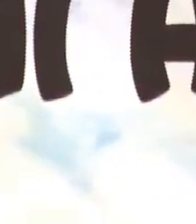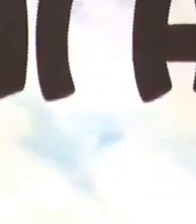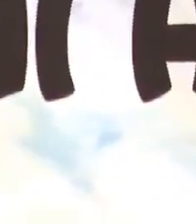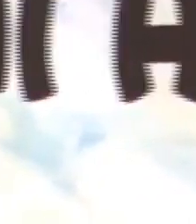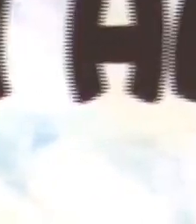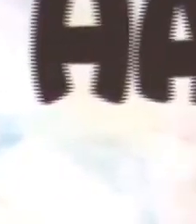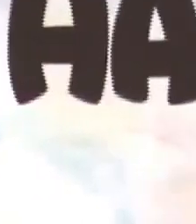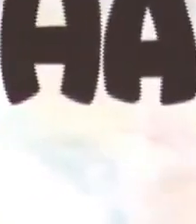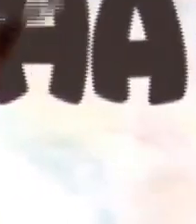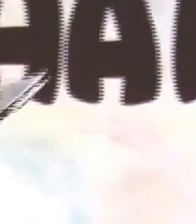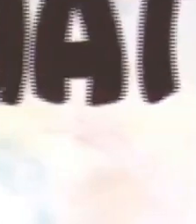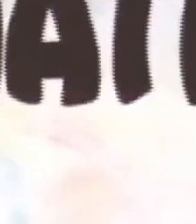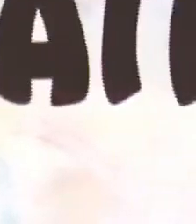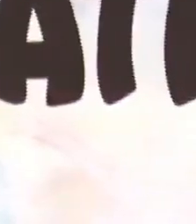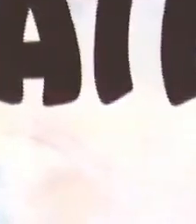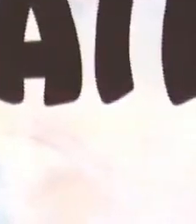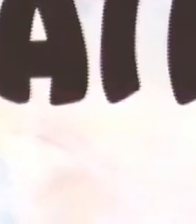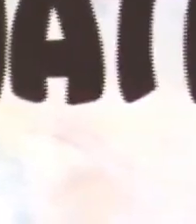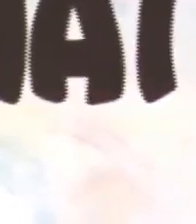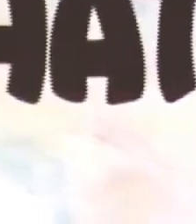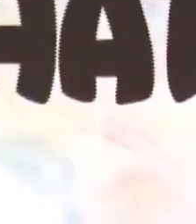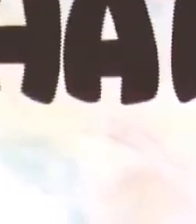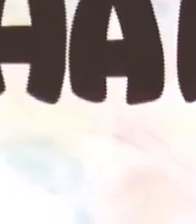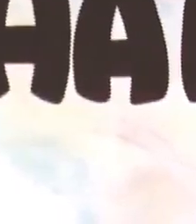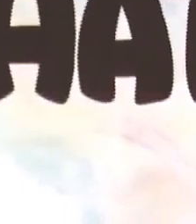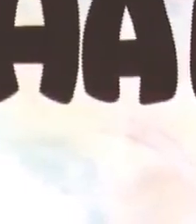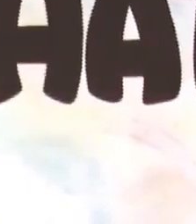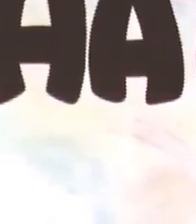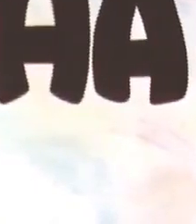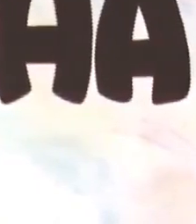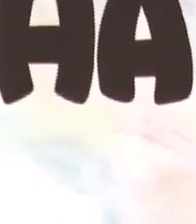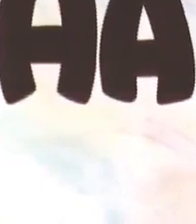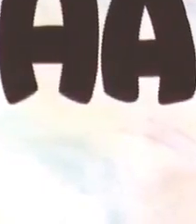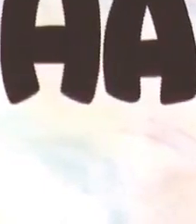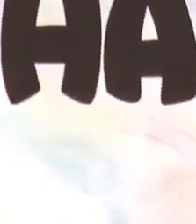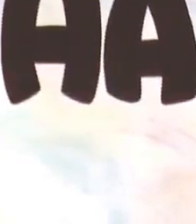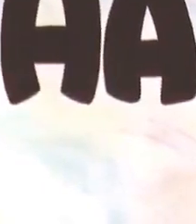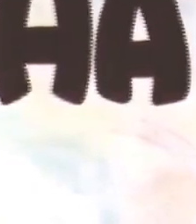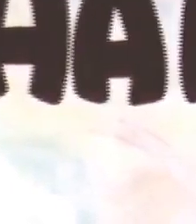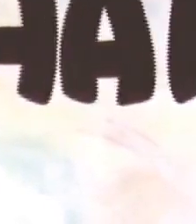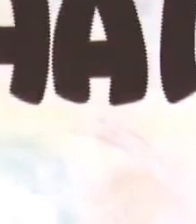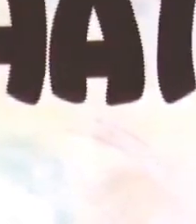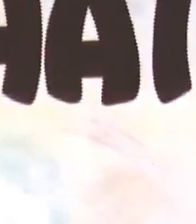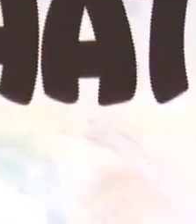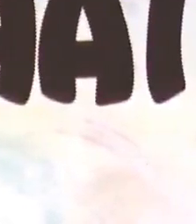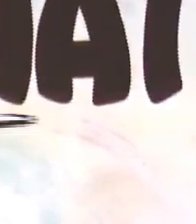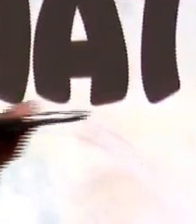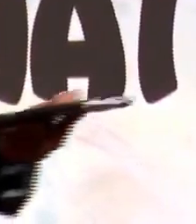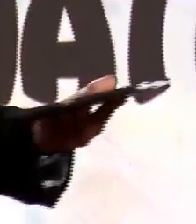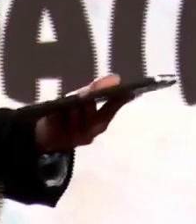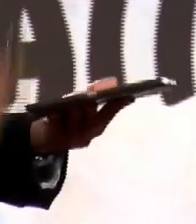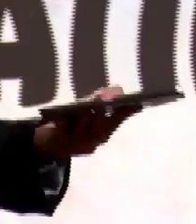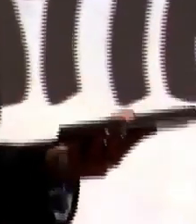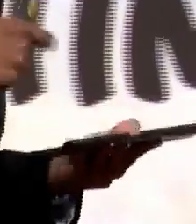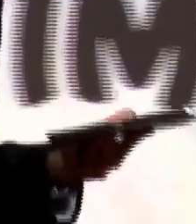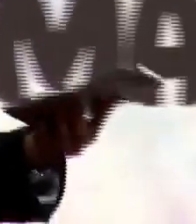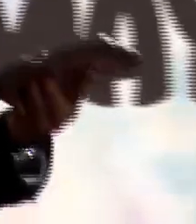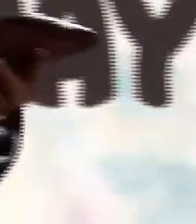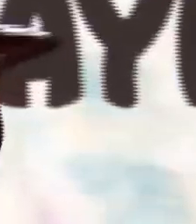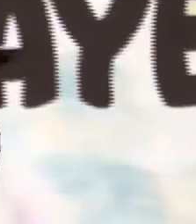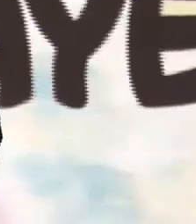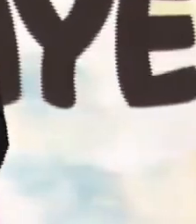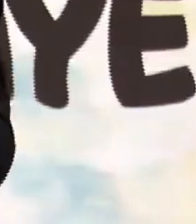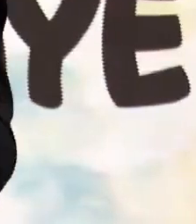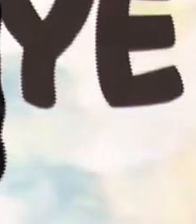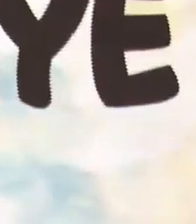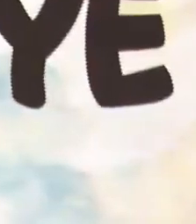yake na maisha aliyokuwa nayo, wakajikuta hiyo familia imekuwa na upweke. Upweke wa kiroho, lakini pia upweke